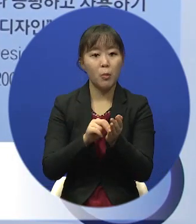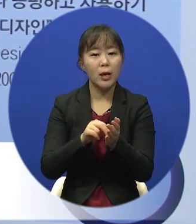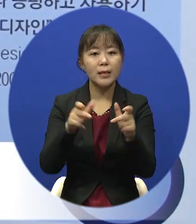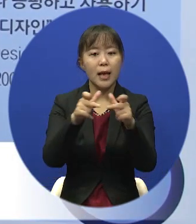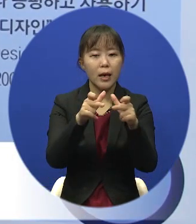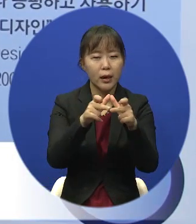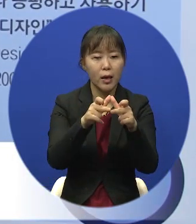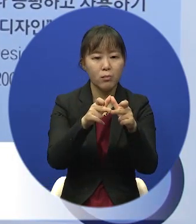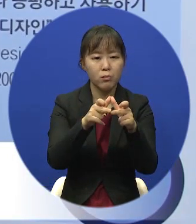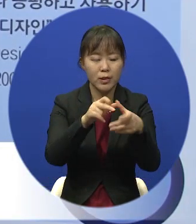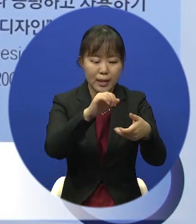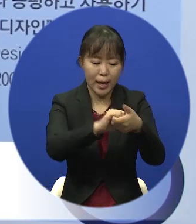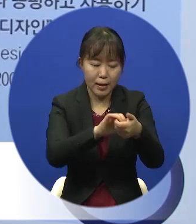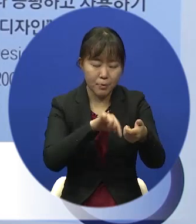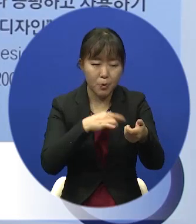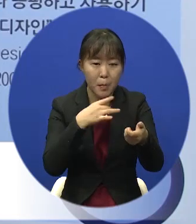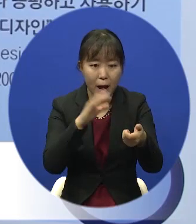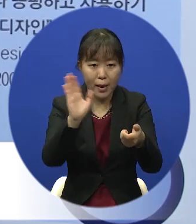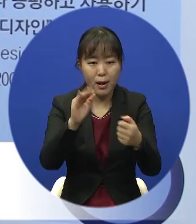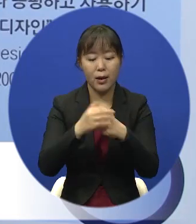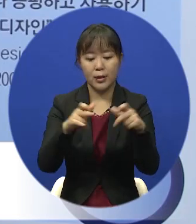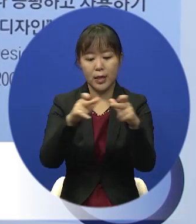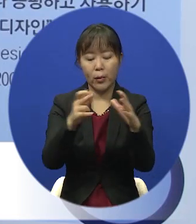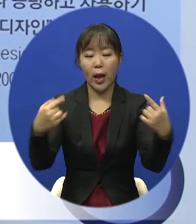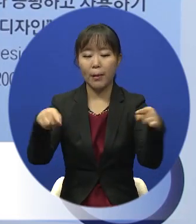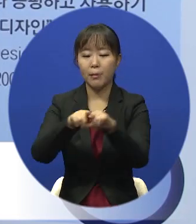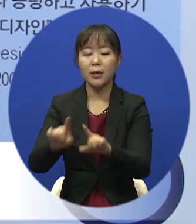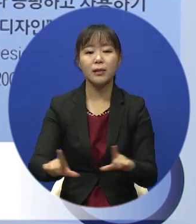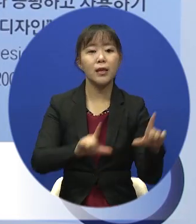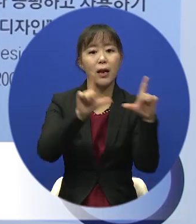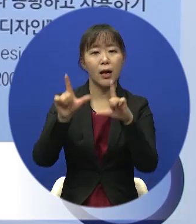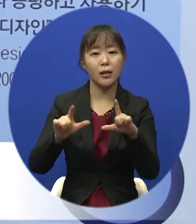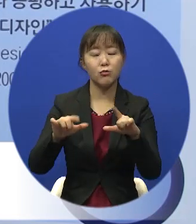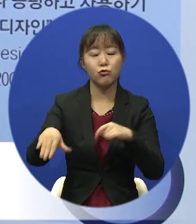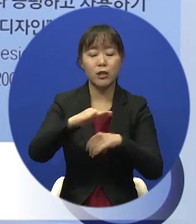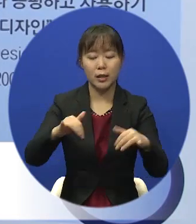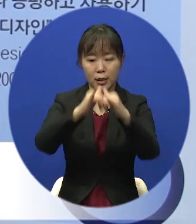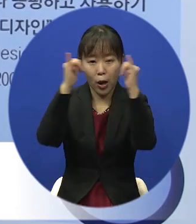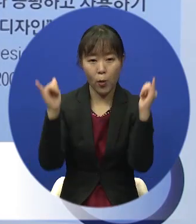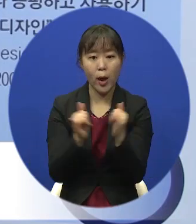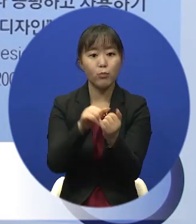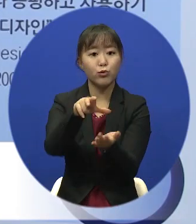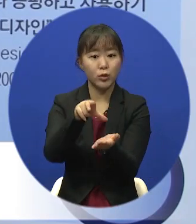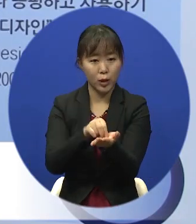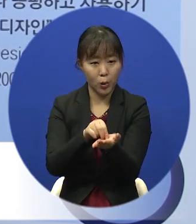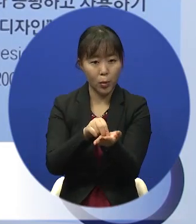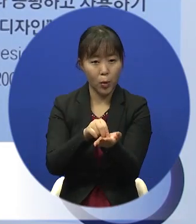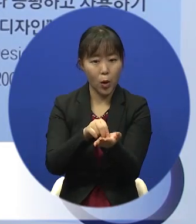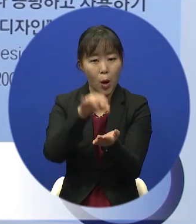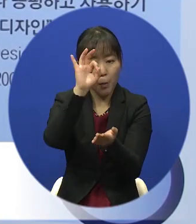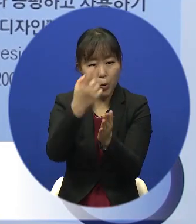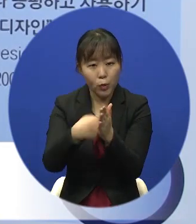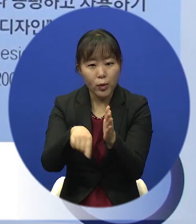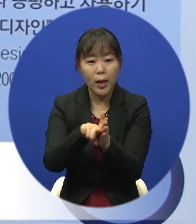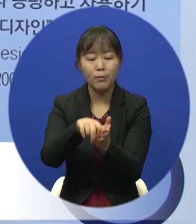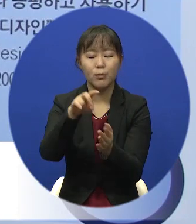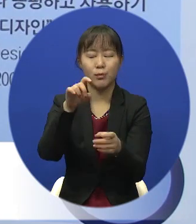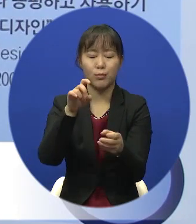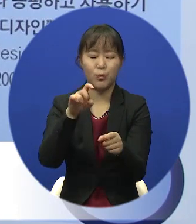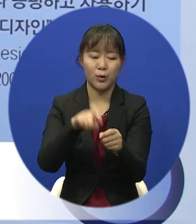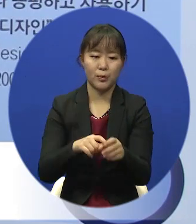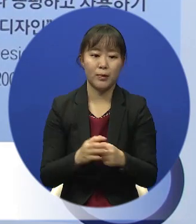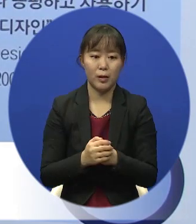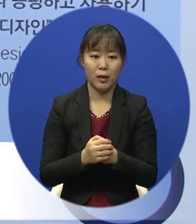장애인에 국한된 문제가 아니라 장애와 더불어 살아가는 우리 사회의 문제로 바라보고자 하는 관점입니다.